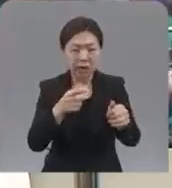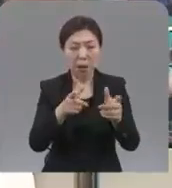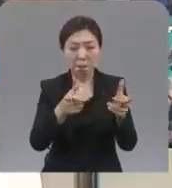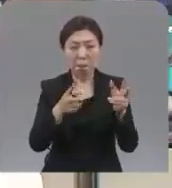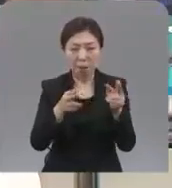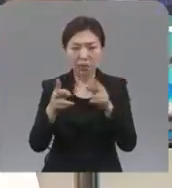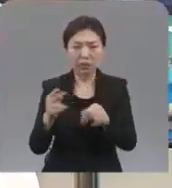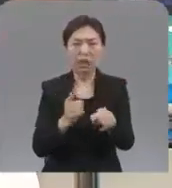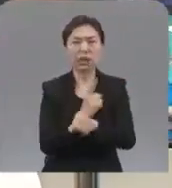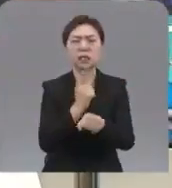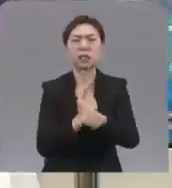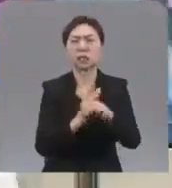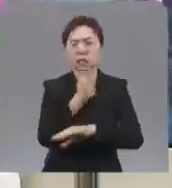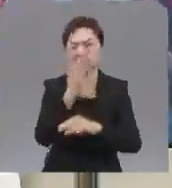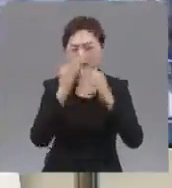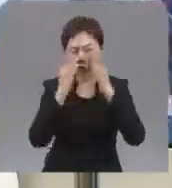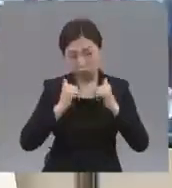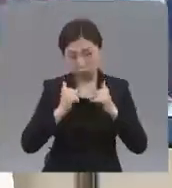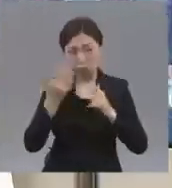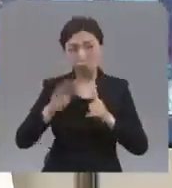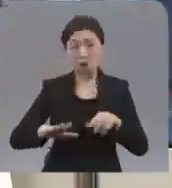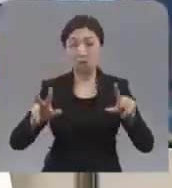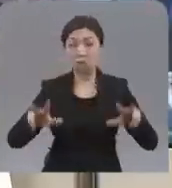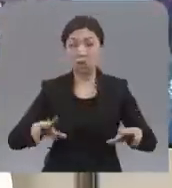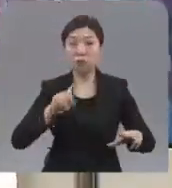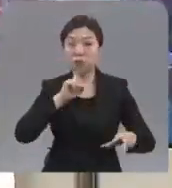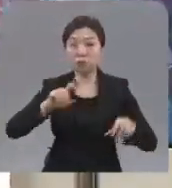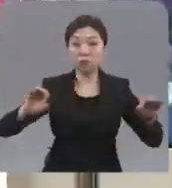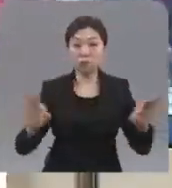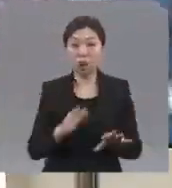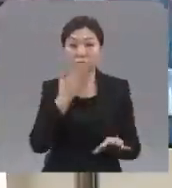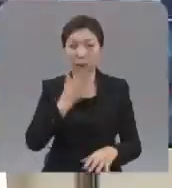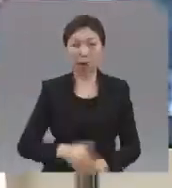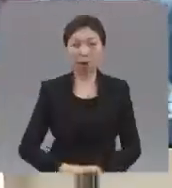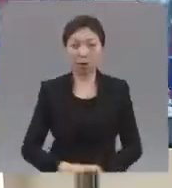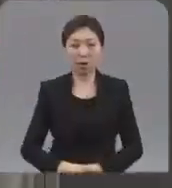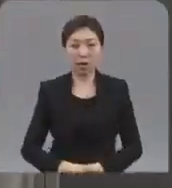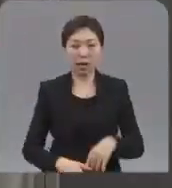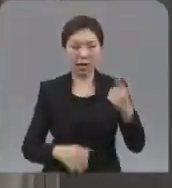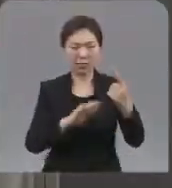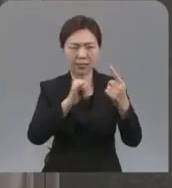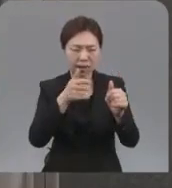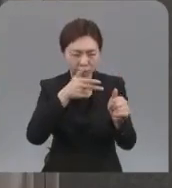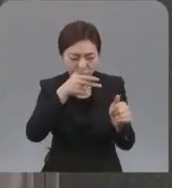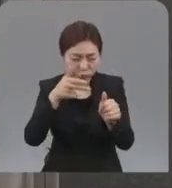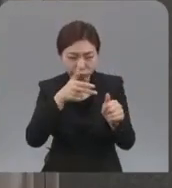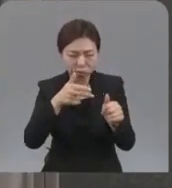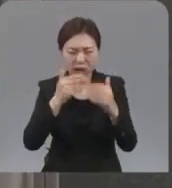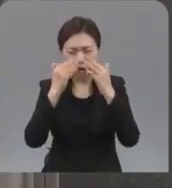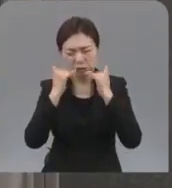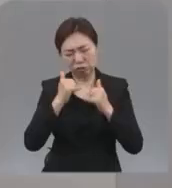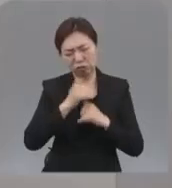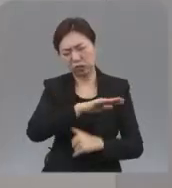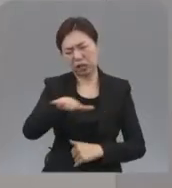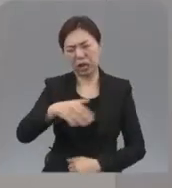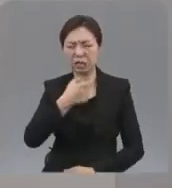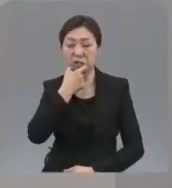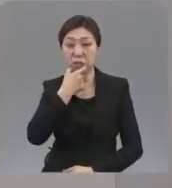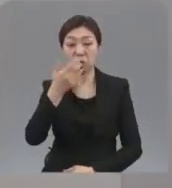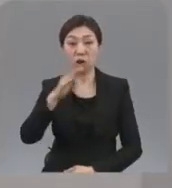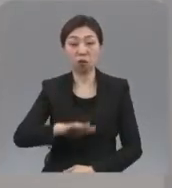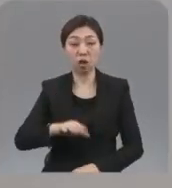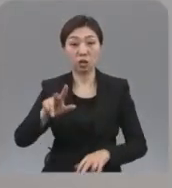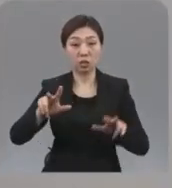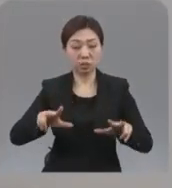perekaman secara langsung pembuatan fancam dinilai cukup rumit namun dengan bantuan dari kecanggihan Ai dapat membuat hal tersebut menjadi lebih